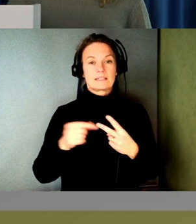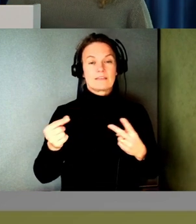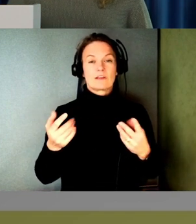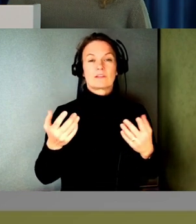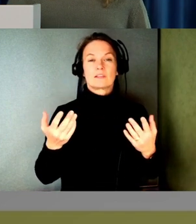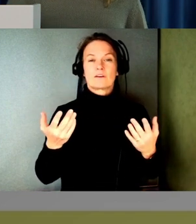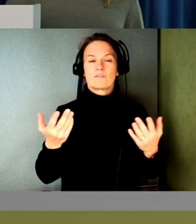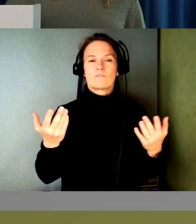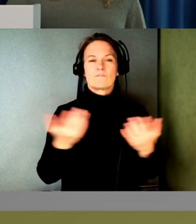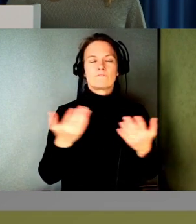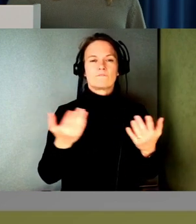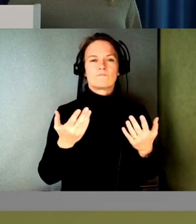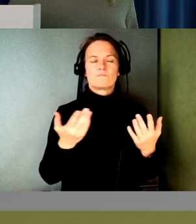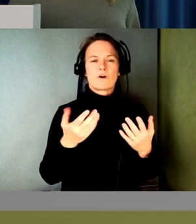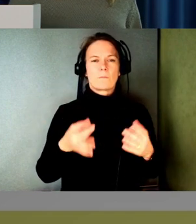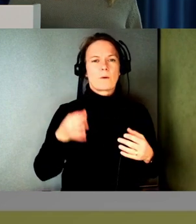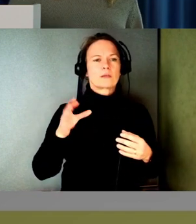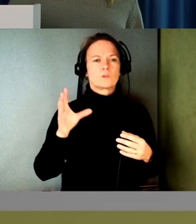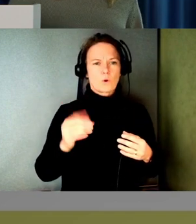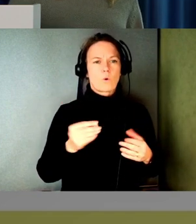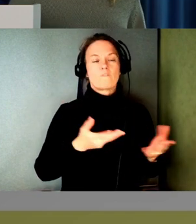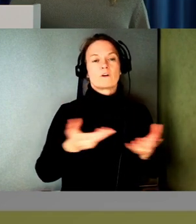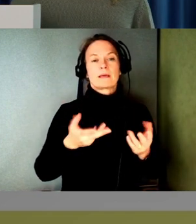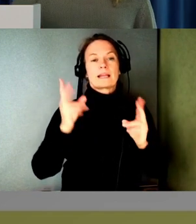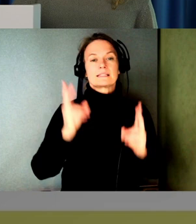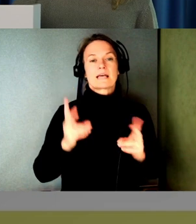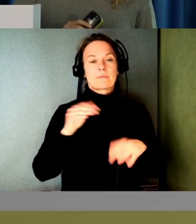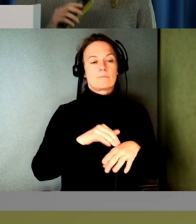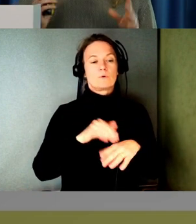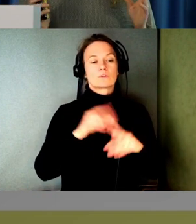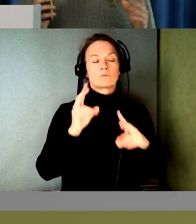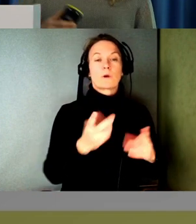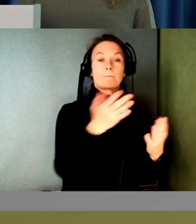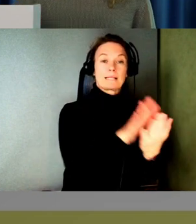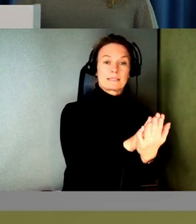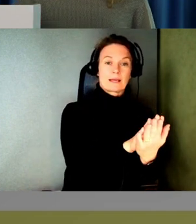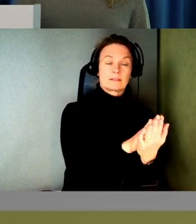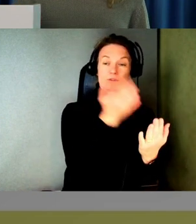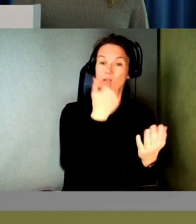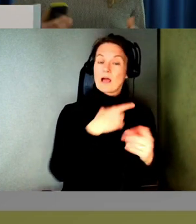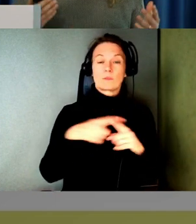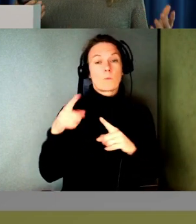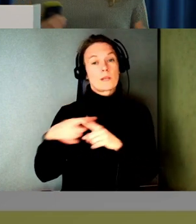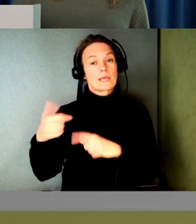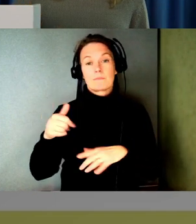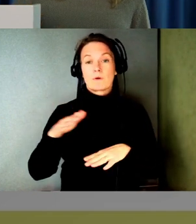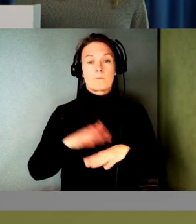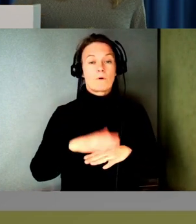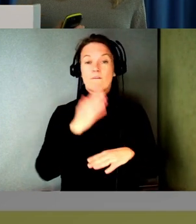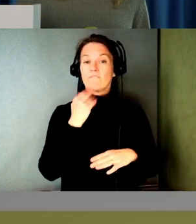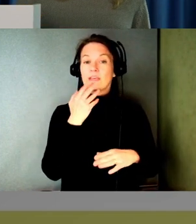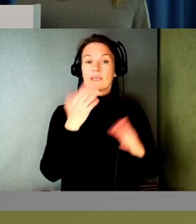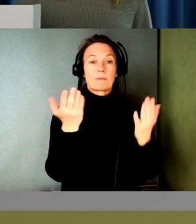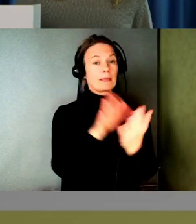budskap som bilden har i sitt sammanhang så det kan ser lite olika ut beroende på vad det är för bild